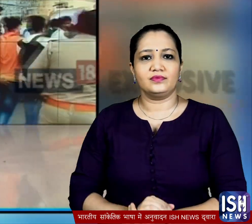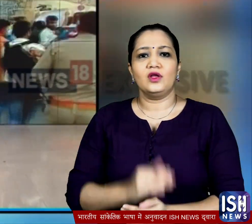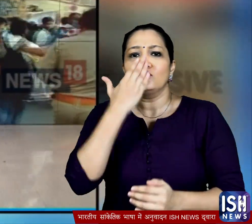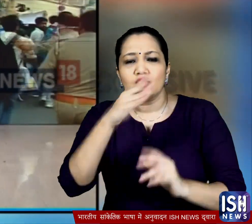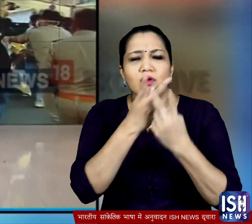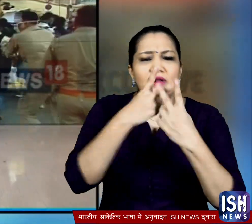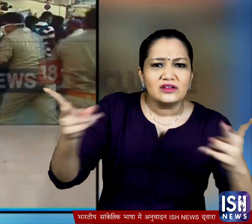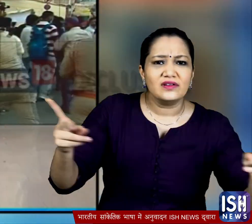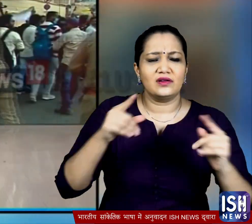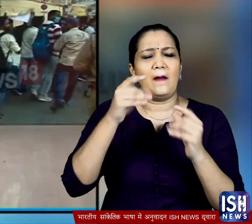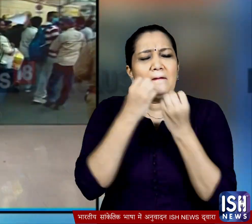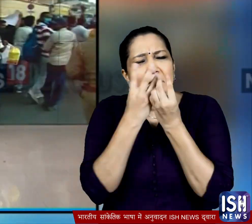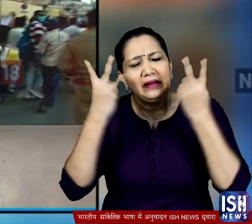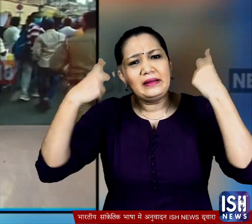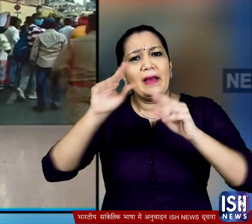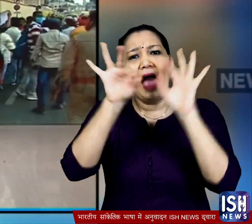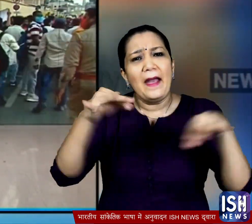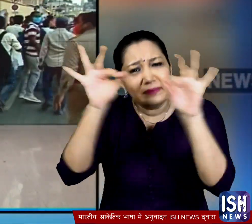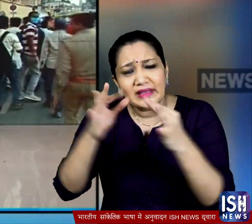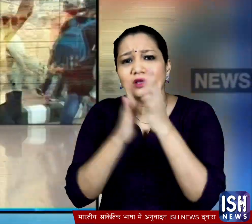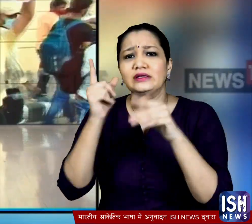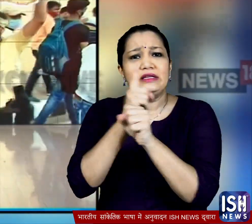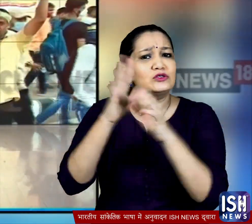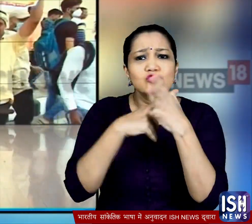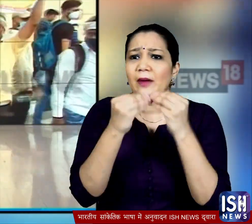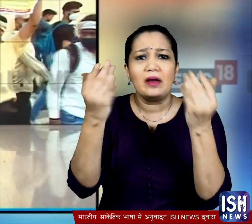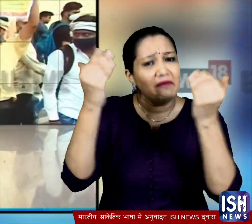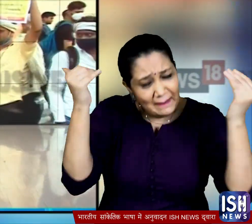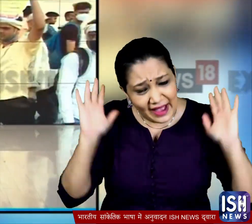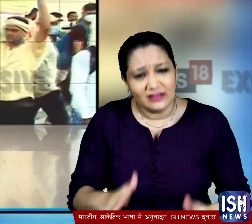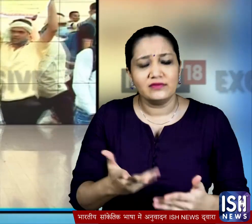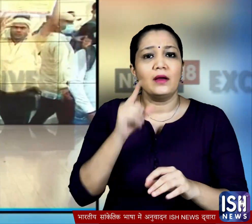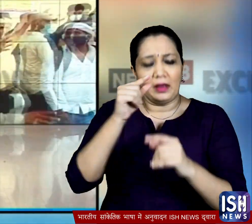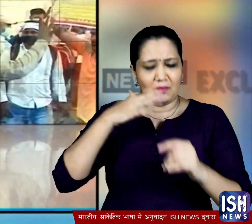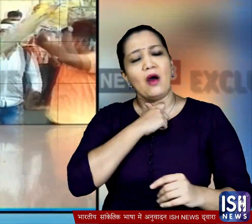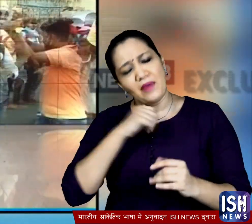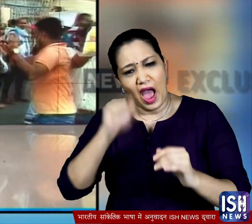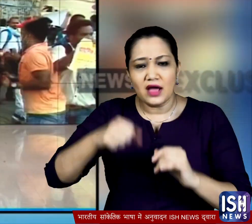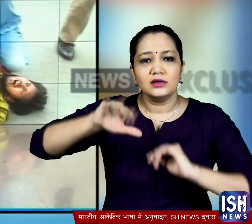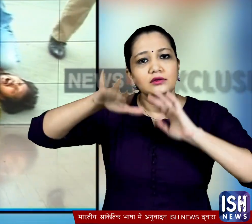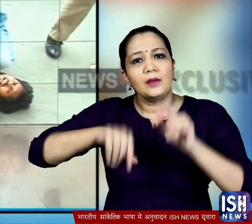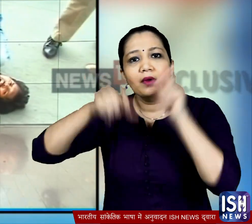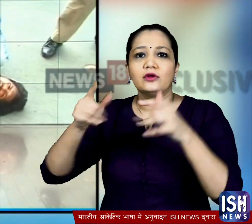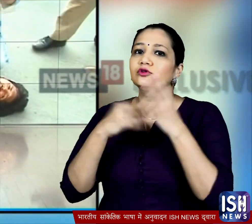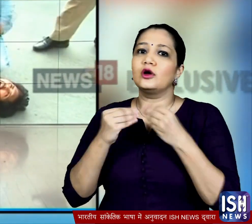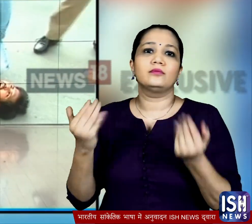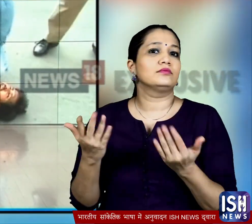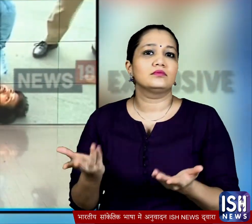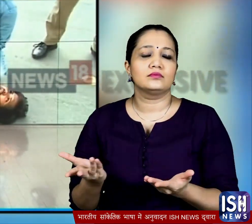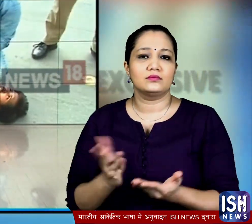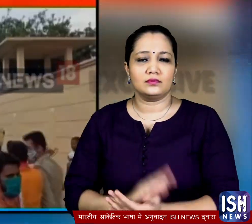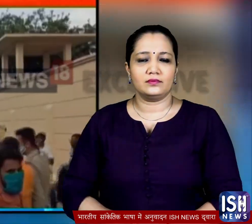कि राज्य के स्कूलों में बड़े पैमाने पर पद खाली हैं, जिन्हें भरने का सरकार ने वादा भी किया था, लेकिन ऐसा हुआ नहीं, जिसकी वजह से वो बेरोजगार